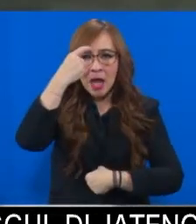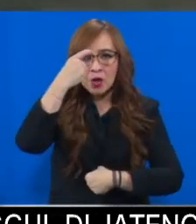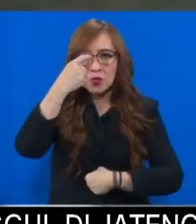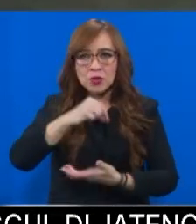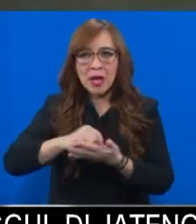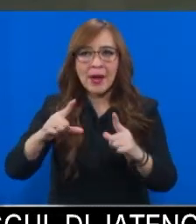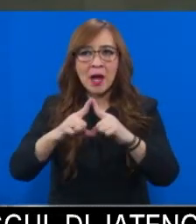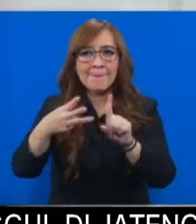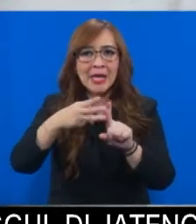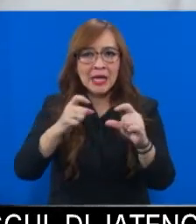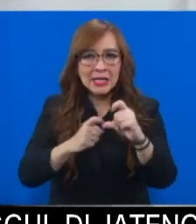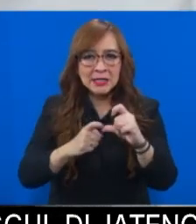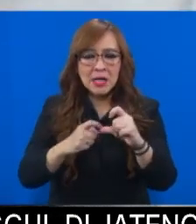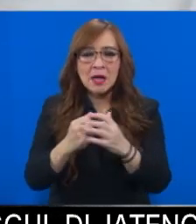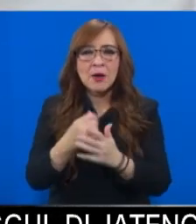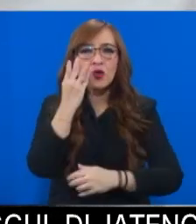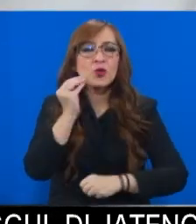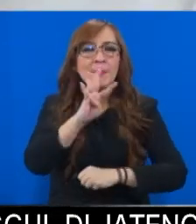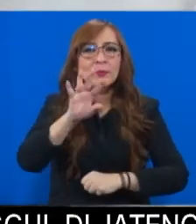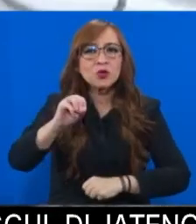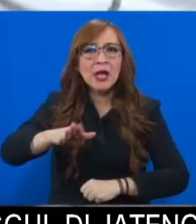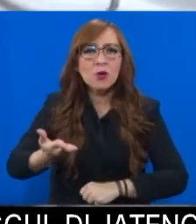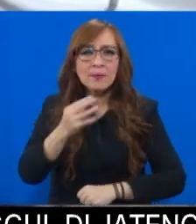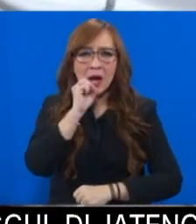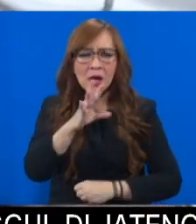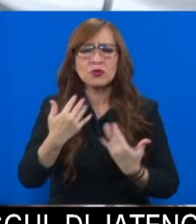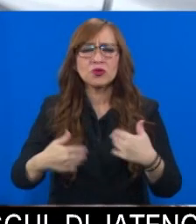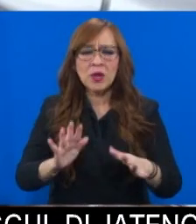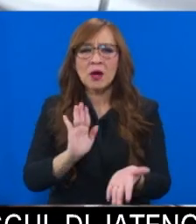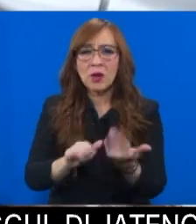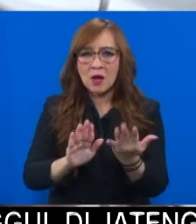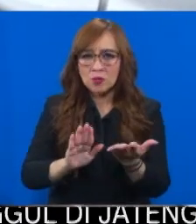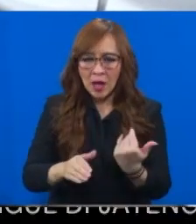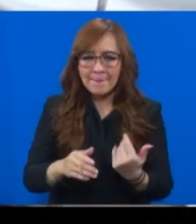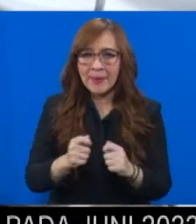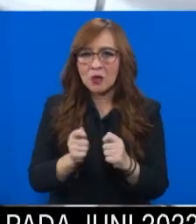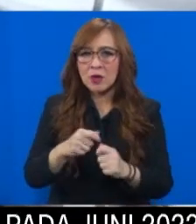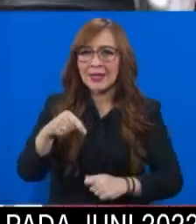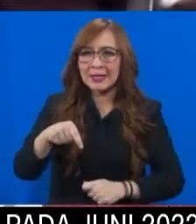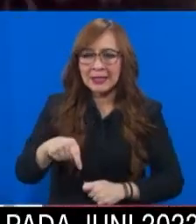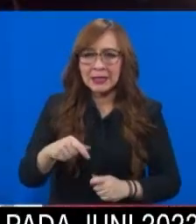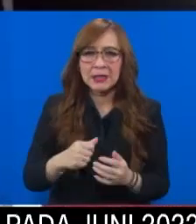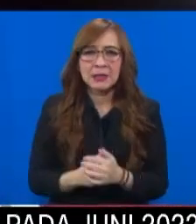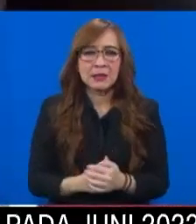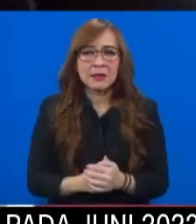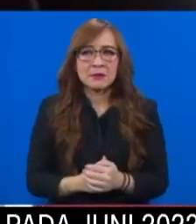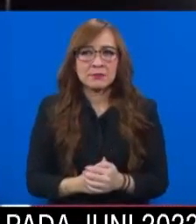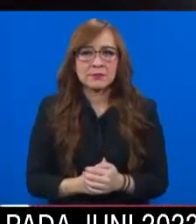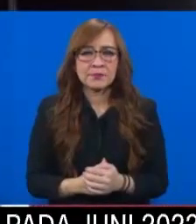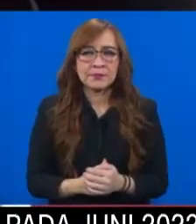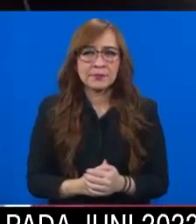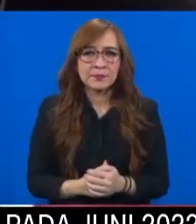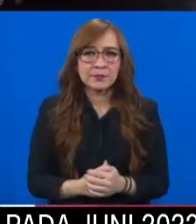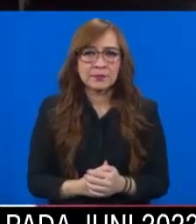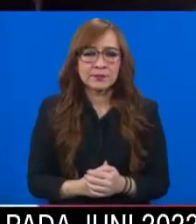ABS 40 tahun mengaku sudah sering melakukan hal serupa. Bahkan pelaku sengaja melubangi celana berdalih agar lebih cepat ketika buang